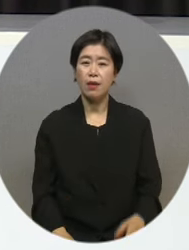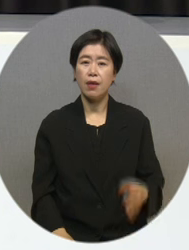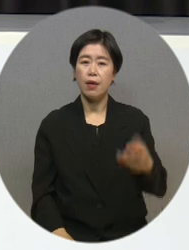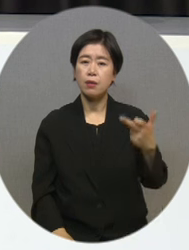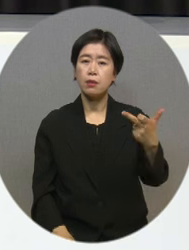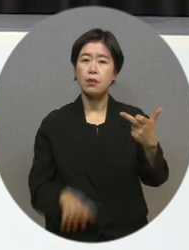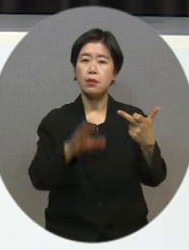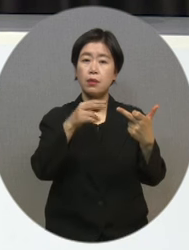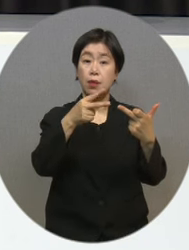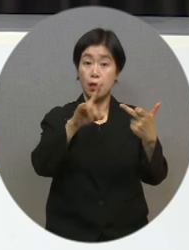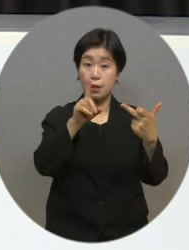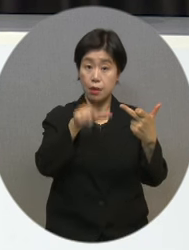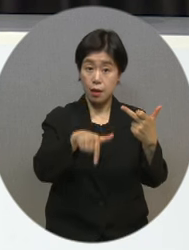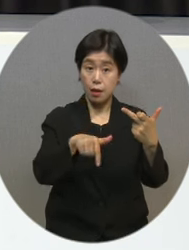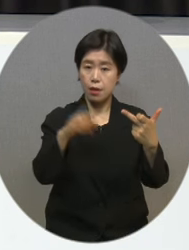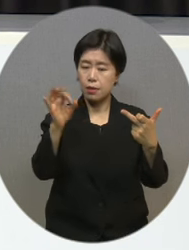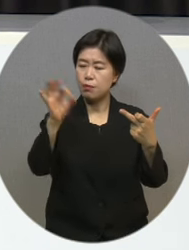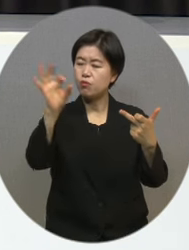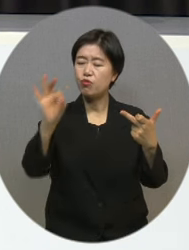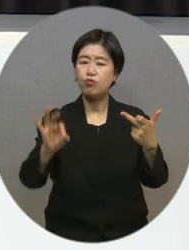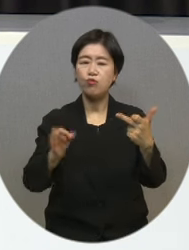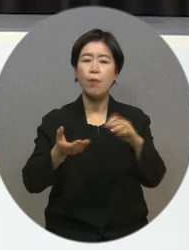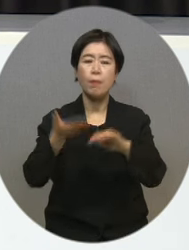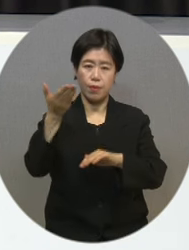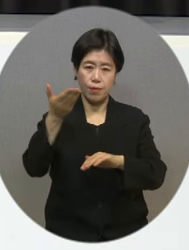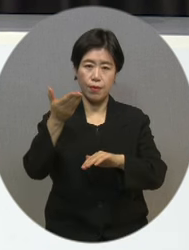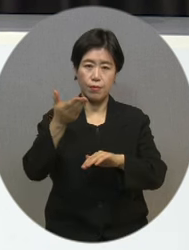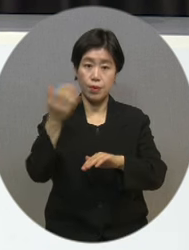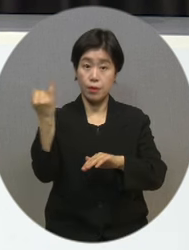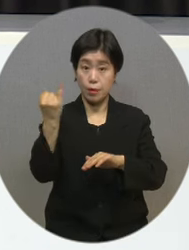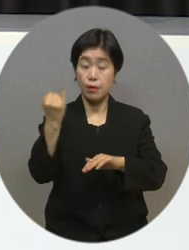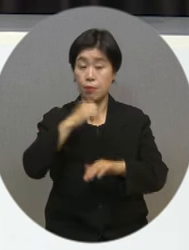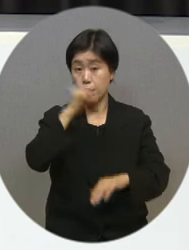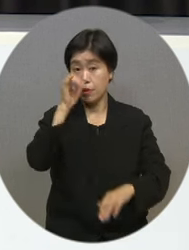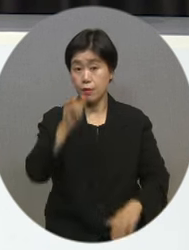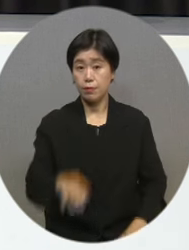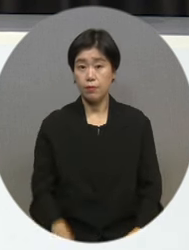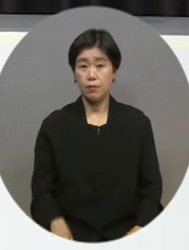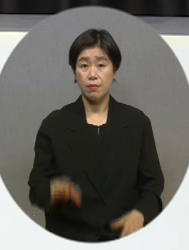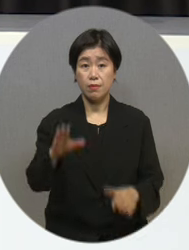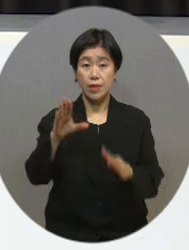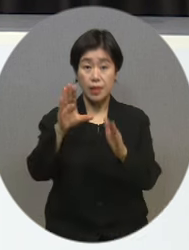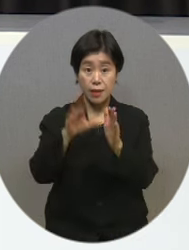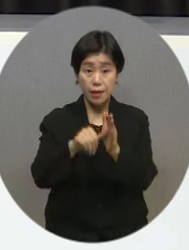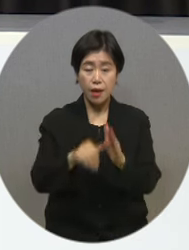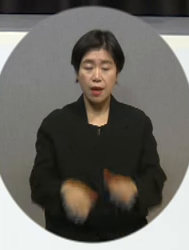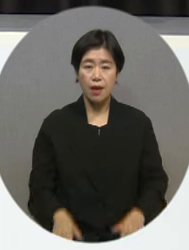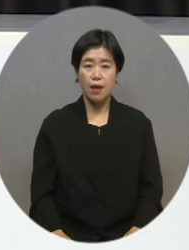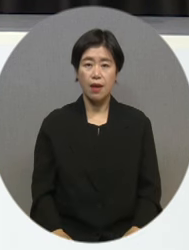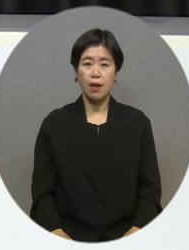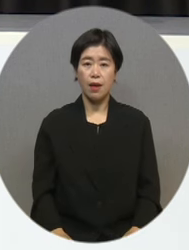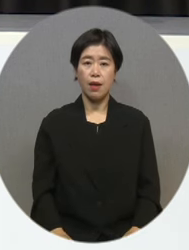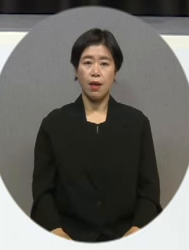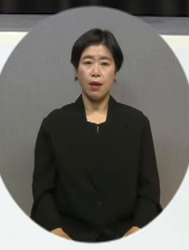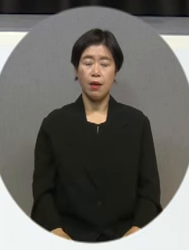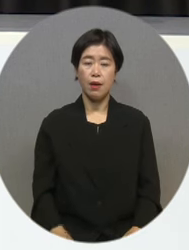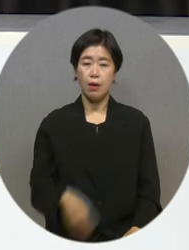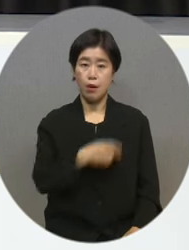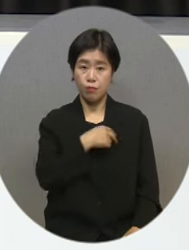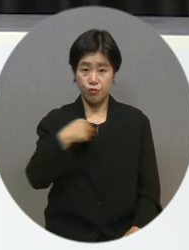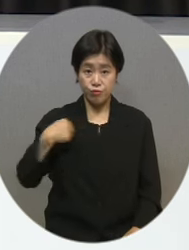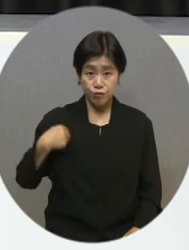그 이유가 이제 그때 그 북경 세계 여성대회에서 여성 할당제에 대한 논의가